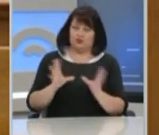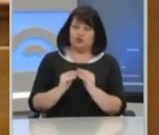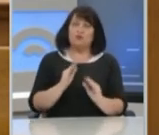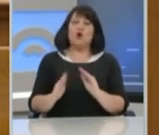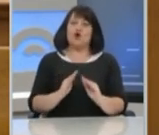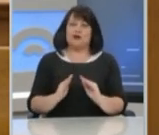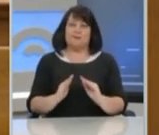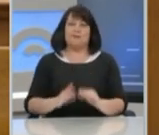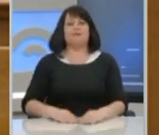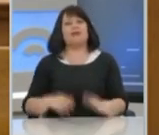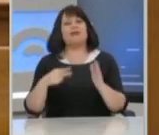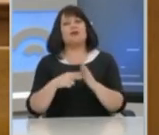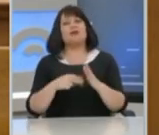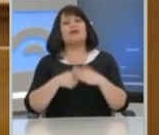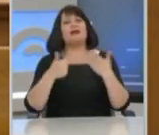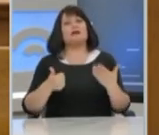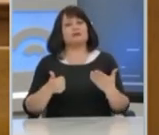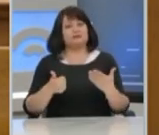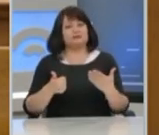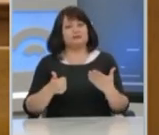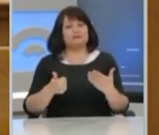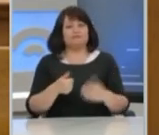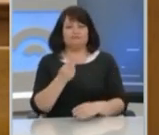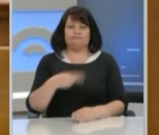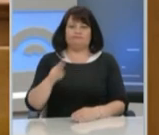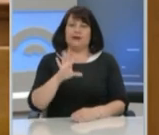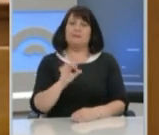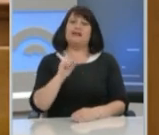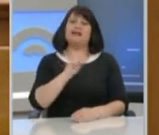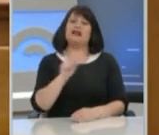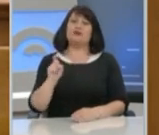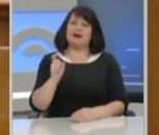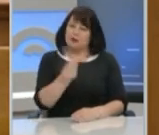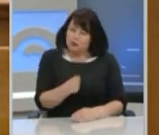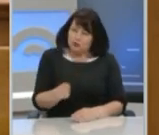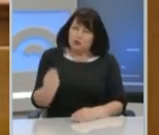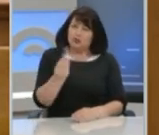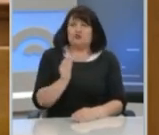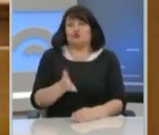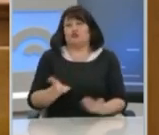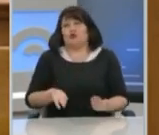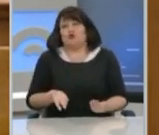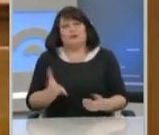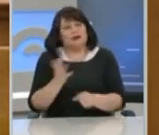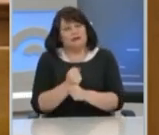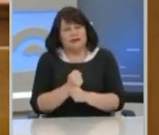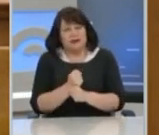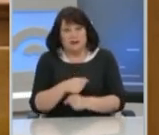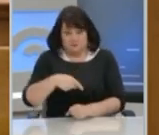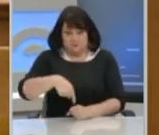Το 2016 αυξήσαμε κατά 50 εκατομμύρια ευρώ, τόσο μπορούσαμε.